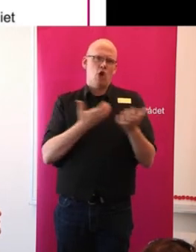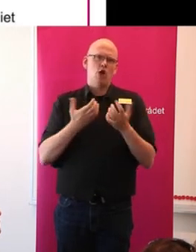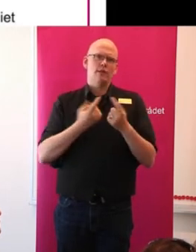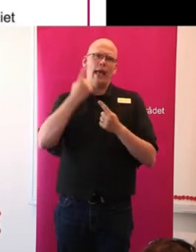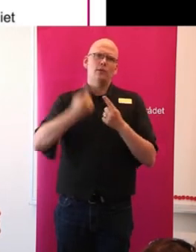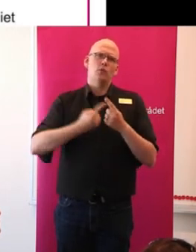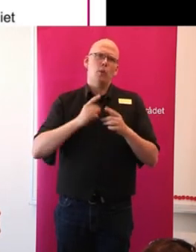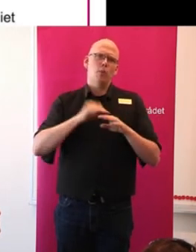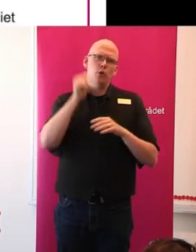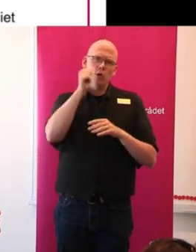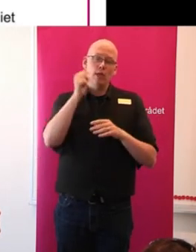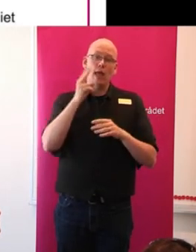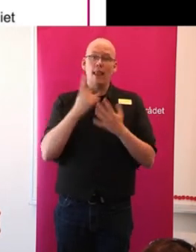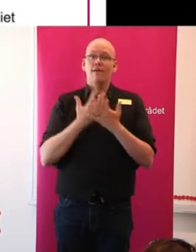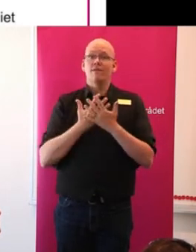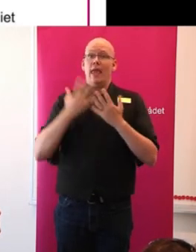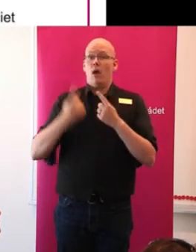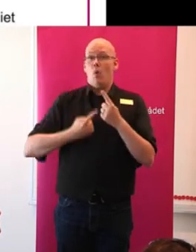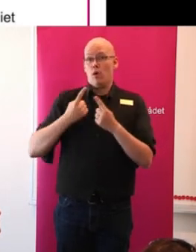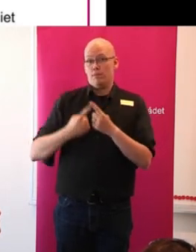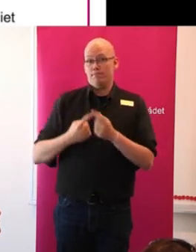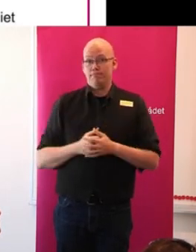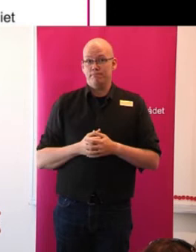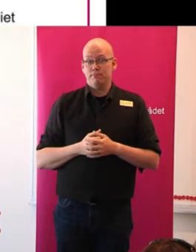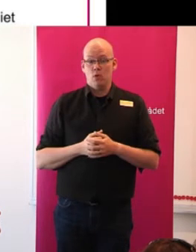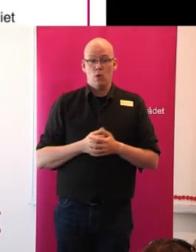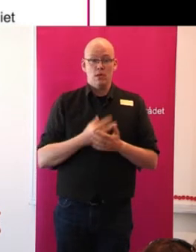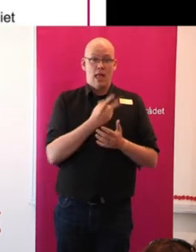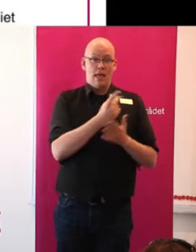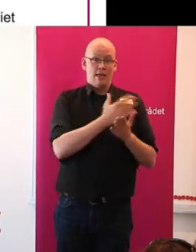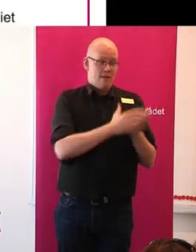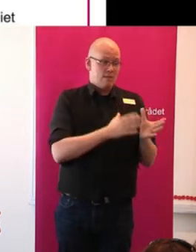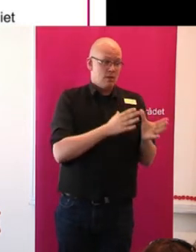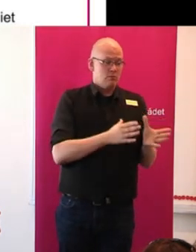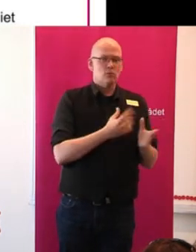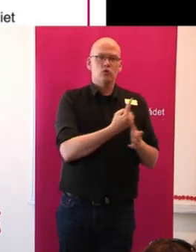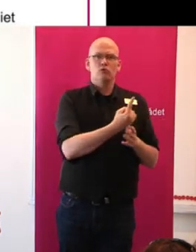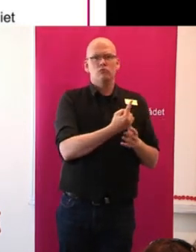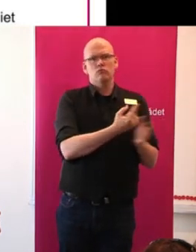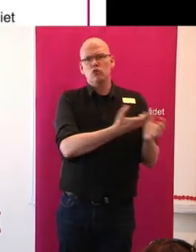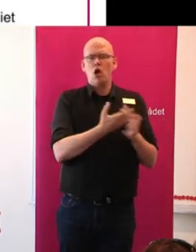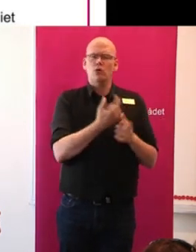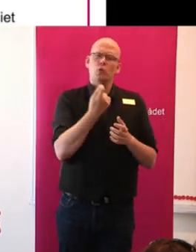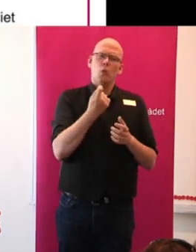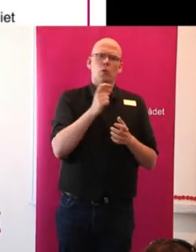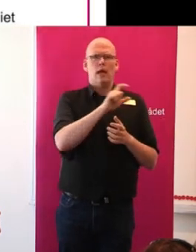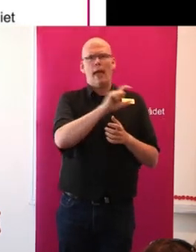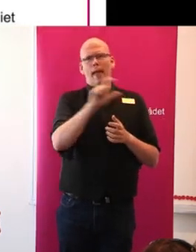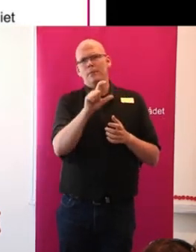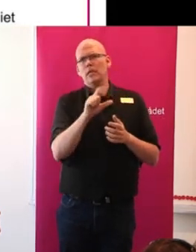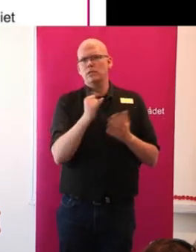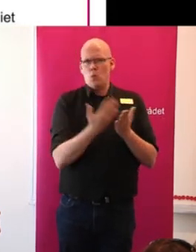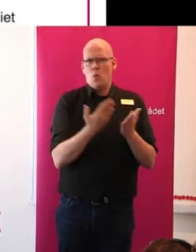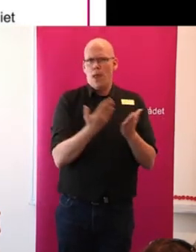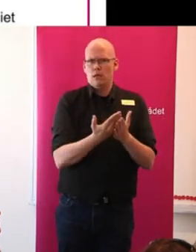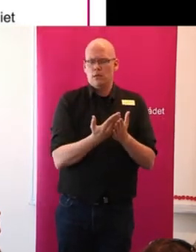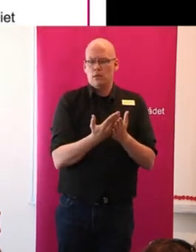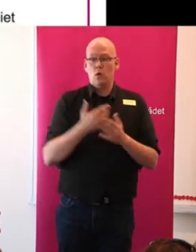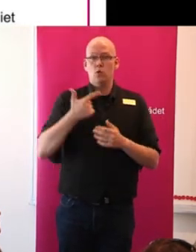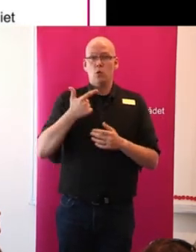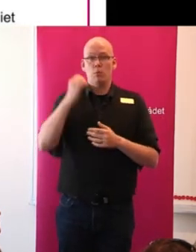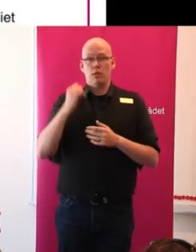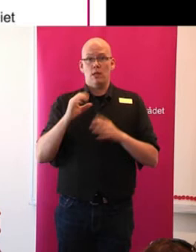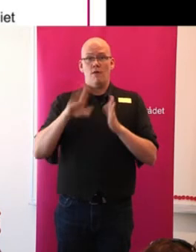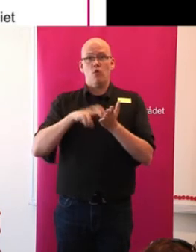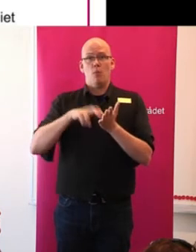på gymnasiet eller mer. Och den andra hälften saknar enstaka ämnen. Och 7% har